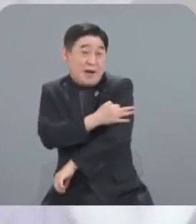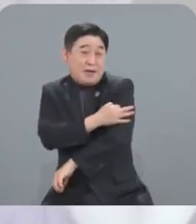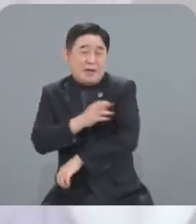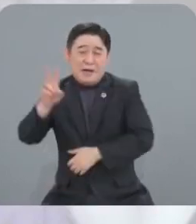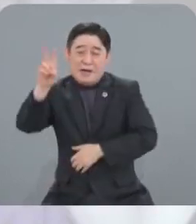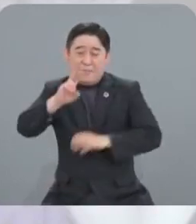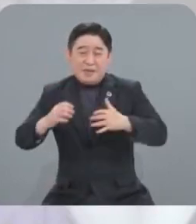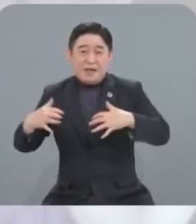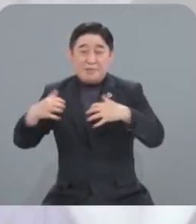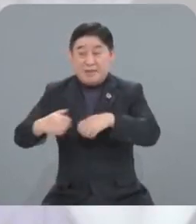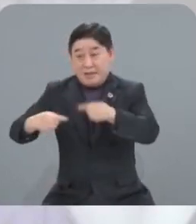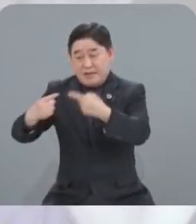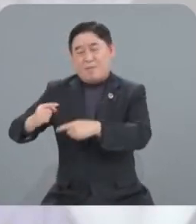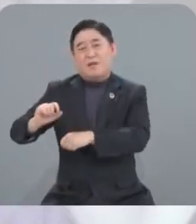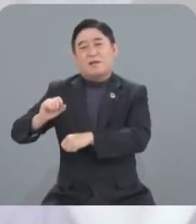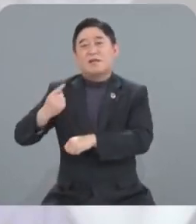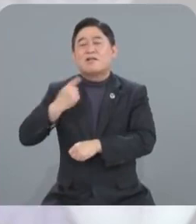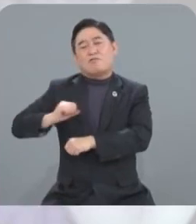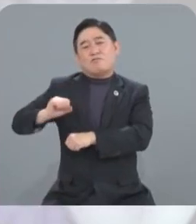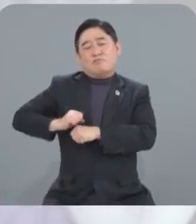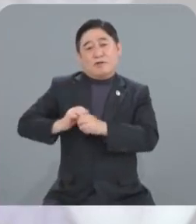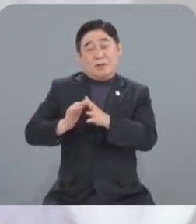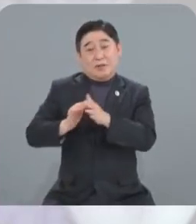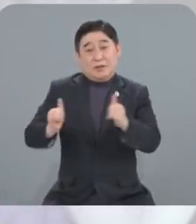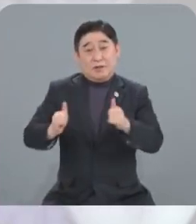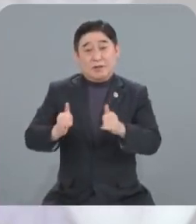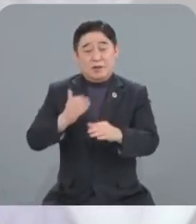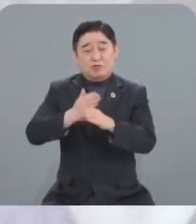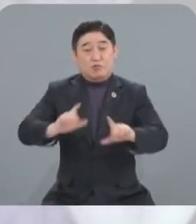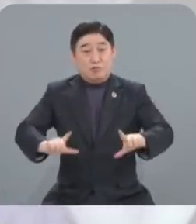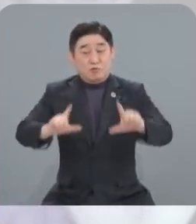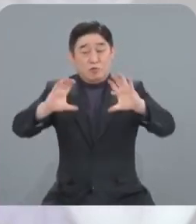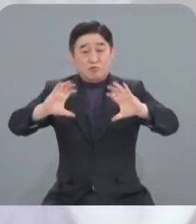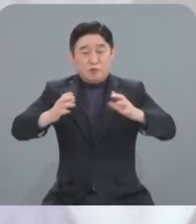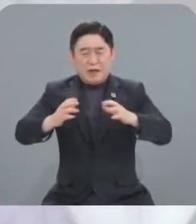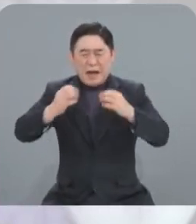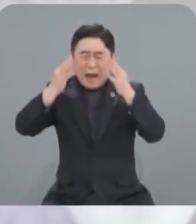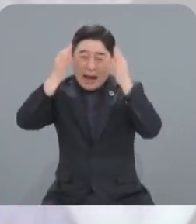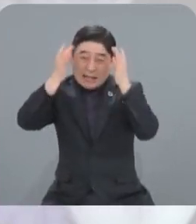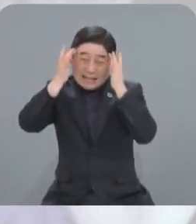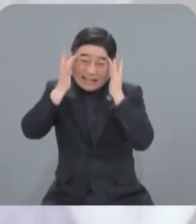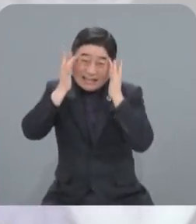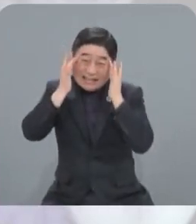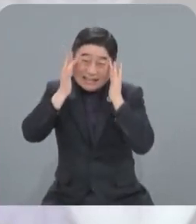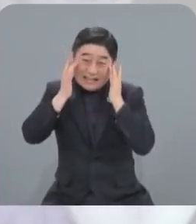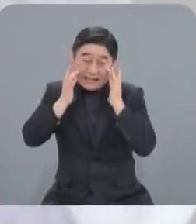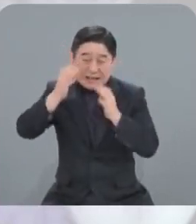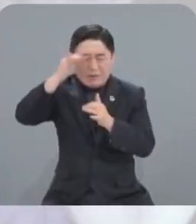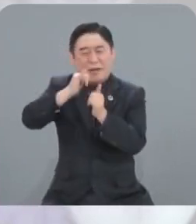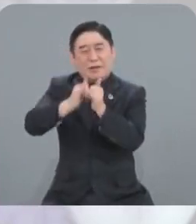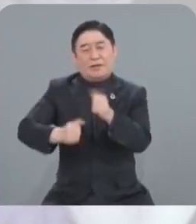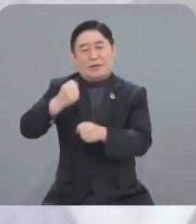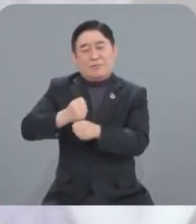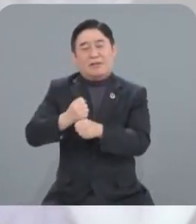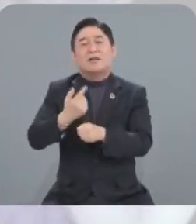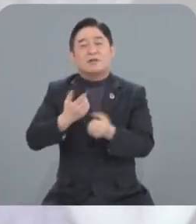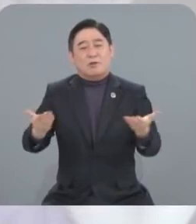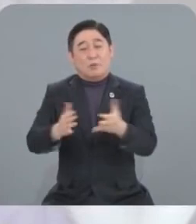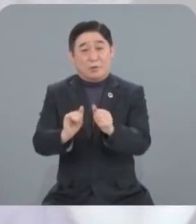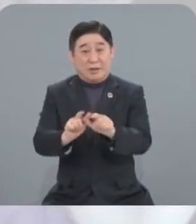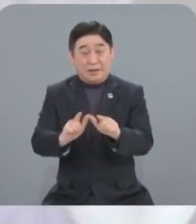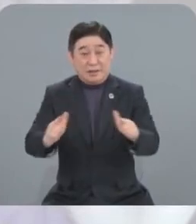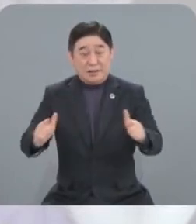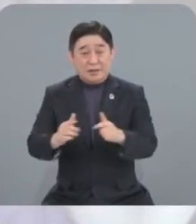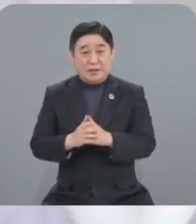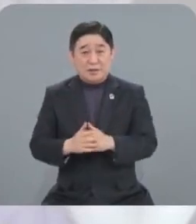전쟁에 참여했던 참전용사들 중동에서 땀 의 명 대한민국의 역사를 만들었던 노동자와